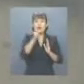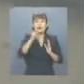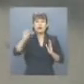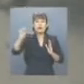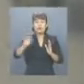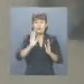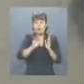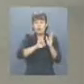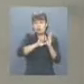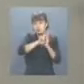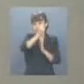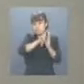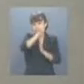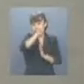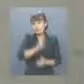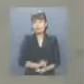ใหม่ค่ะ